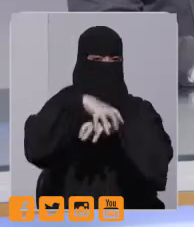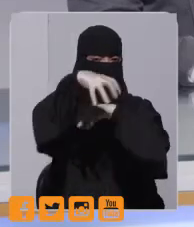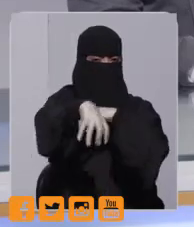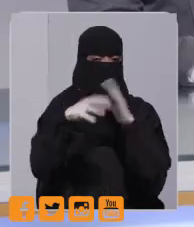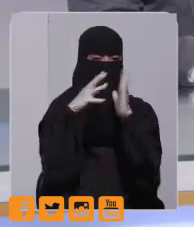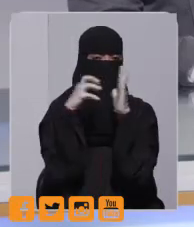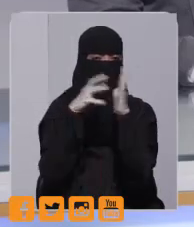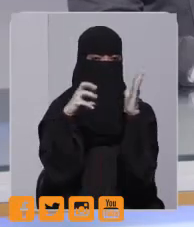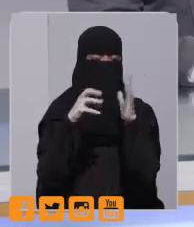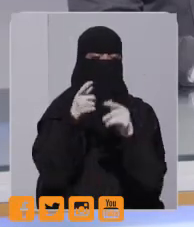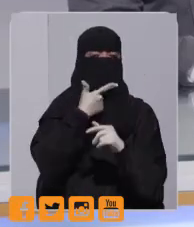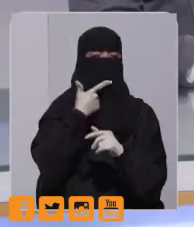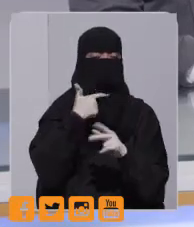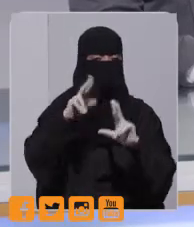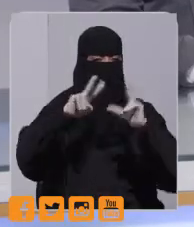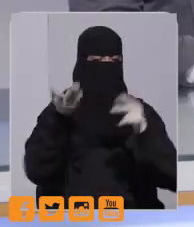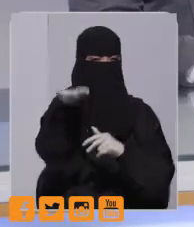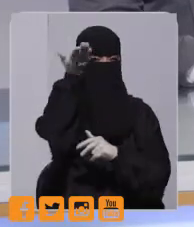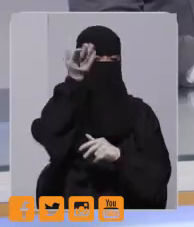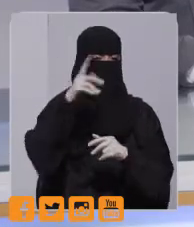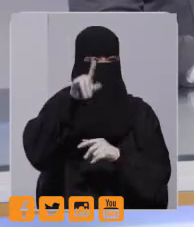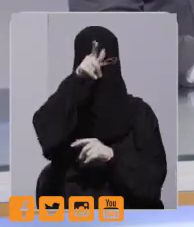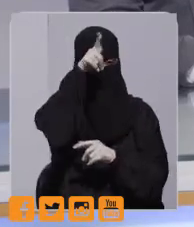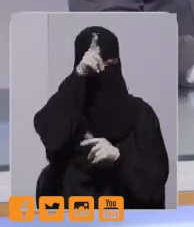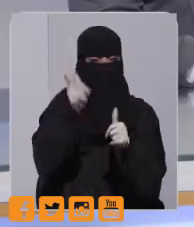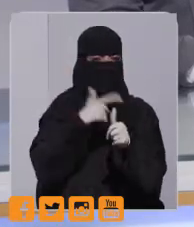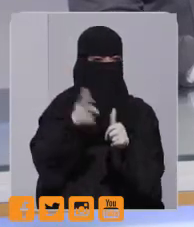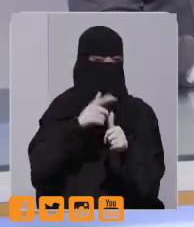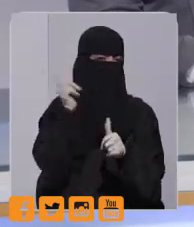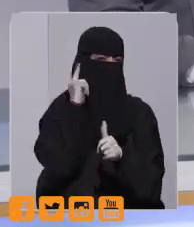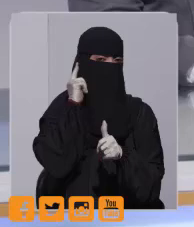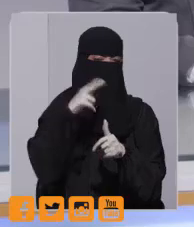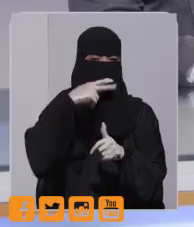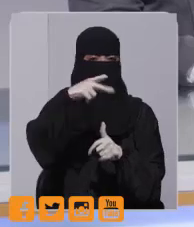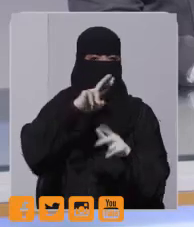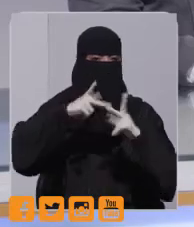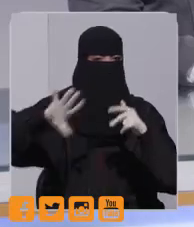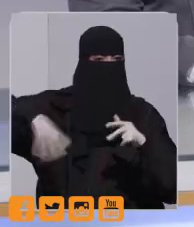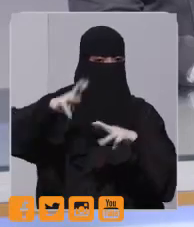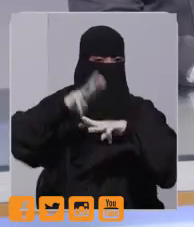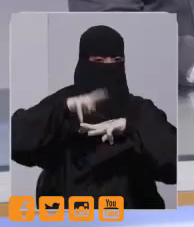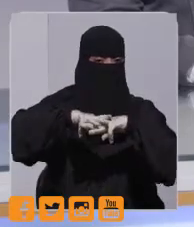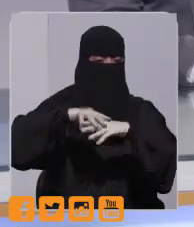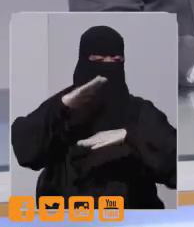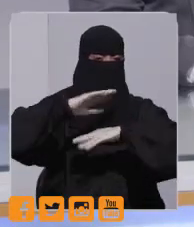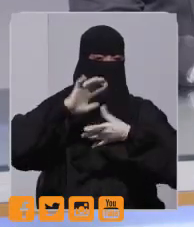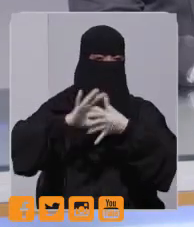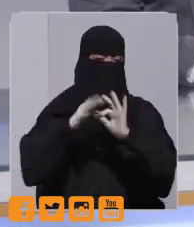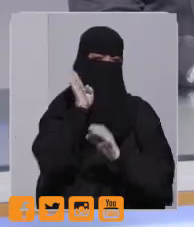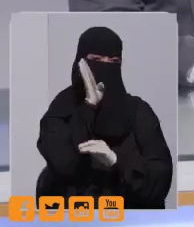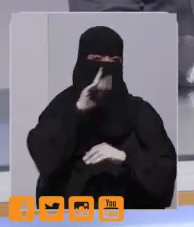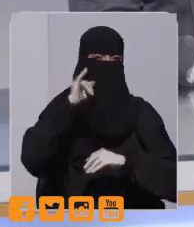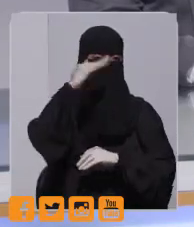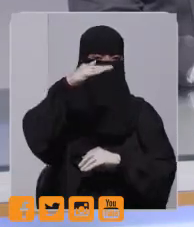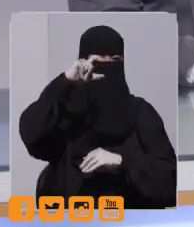القطن ومتطلبات تطويرها وكيل اول حضرموت استمع الى شرح من مدير مكتب اداره التربيه والتعليم محمد